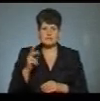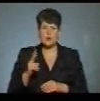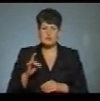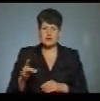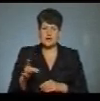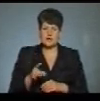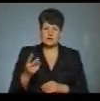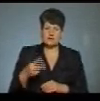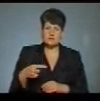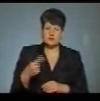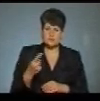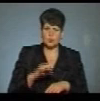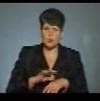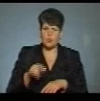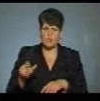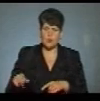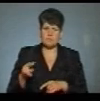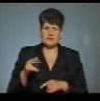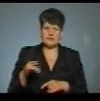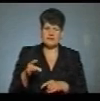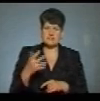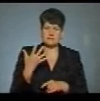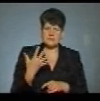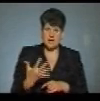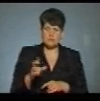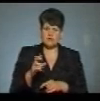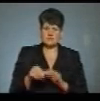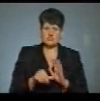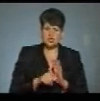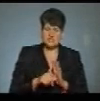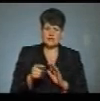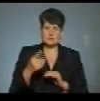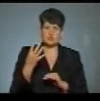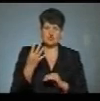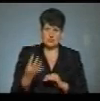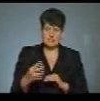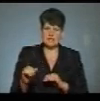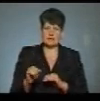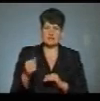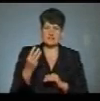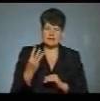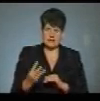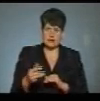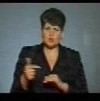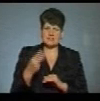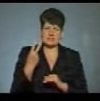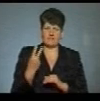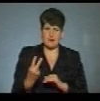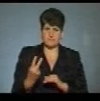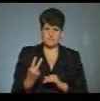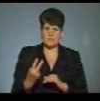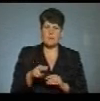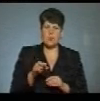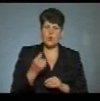райони – по 21 хворому, Підгаєцький – 5, Борщівський – 6, Тернопільський – 4, Теребовлянський – Чернівецький – 3, Гусятинський – 2. Та по